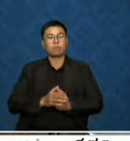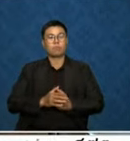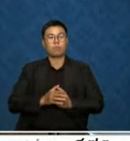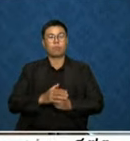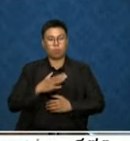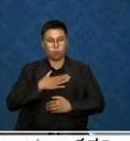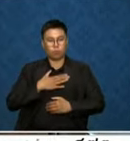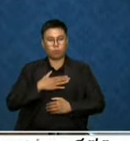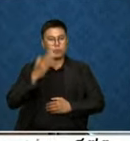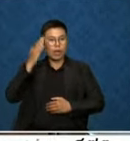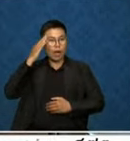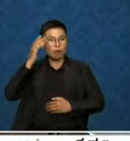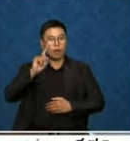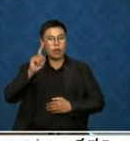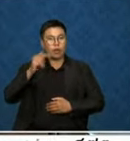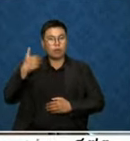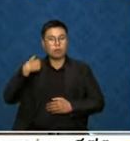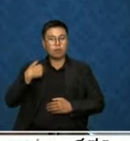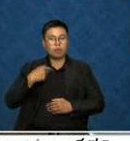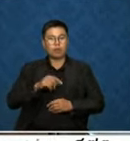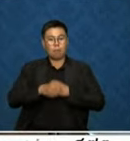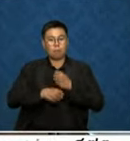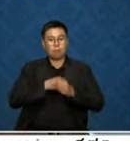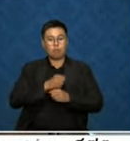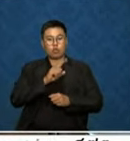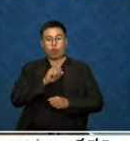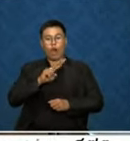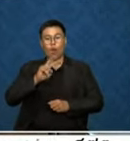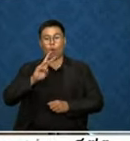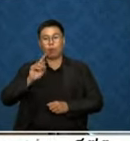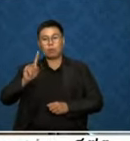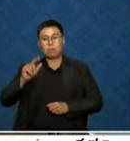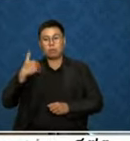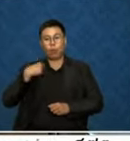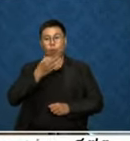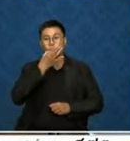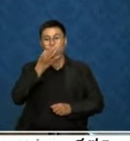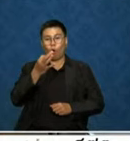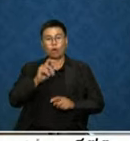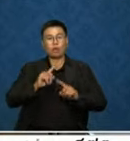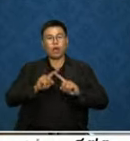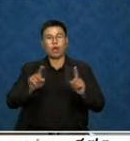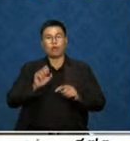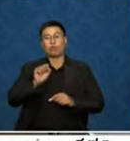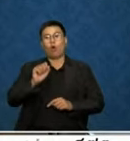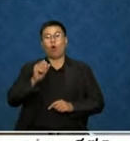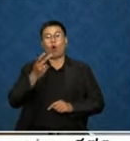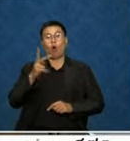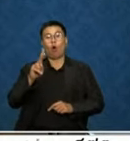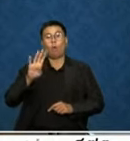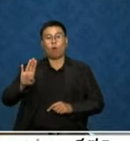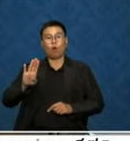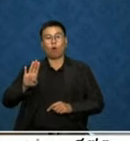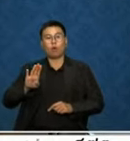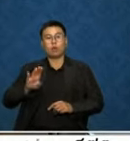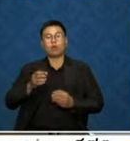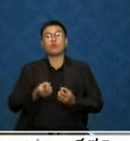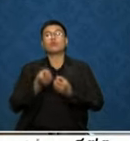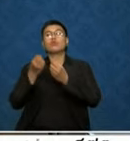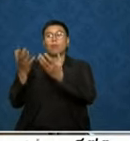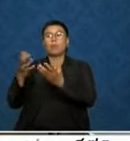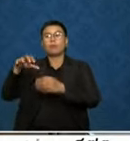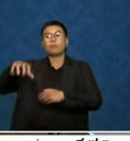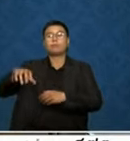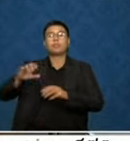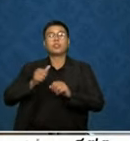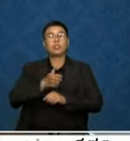ที่ผมทราบมาว่ามีการร้องเรียนเมื่อปี2561แต่ปรากฏว่าทางสคบก็ส่งเรื่องไปหน่วยงานอื่น